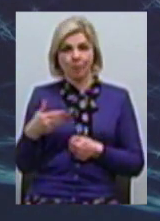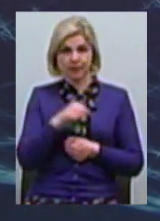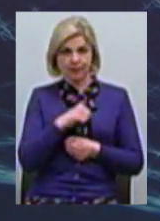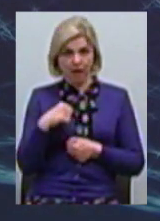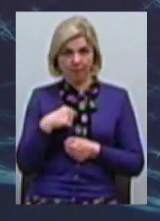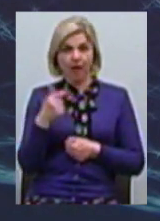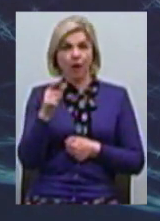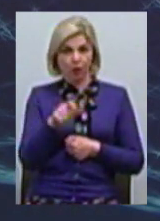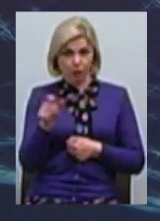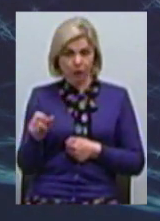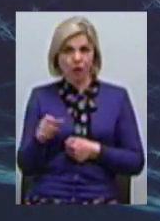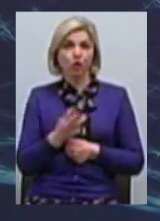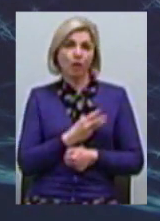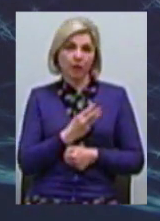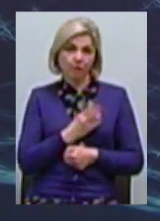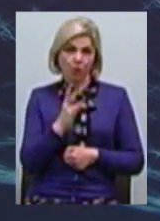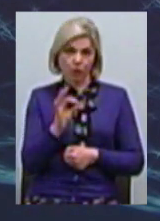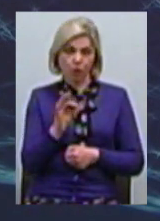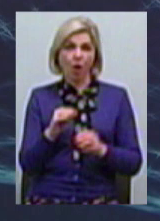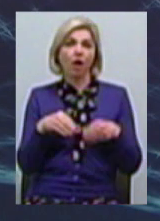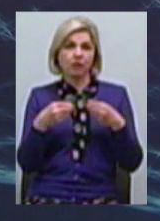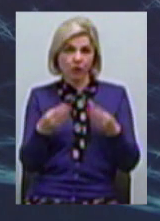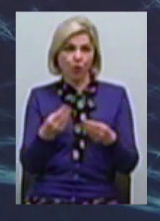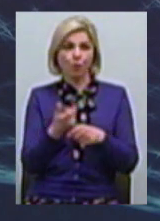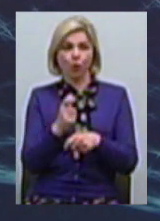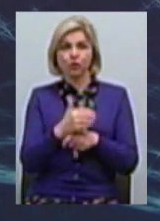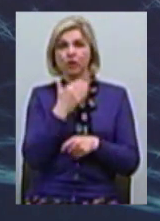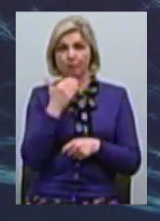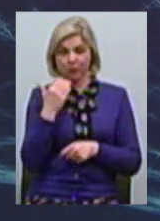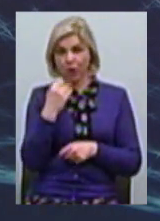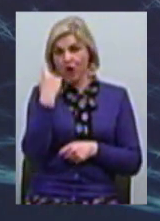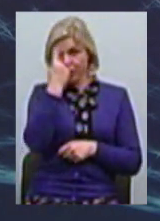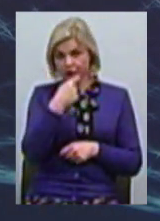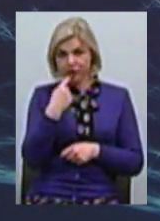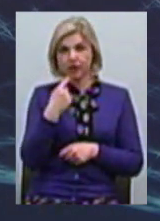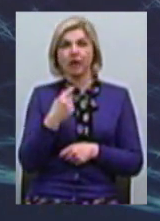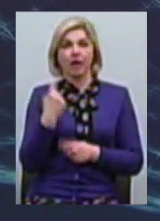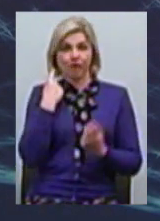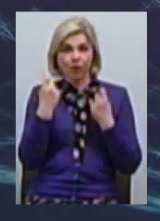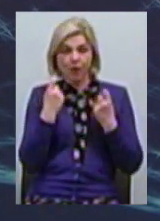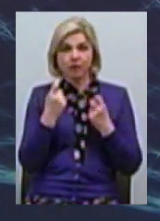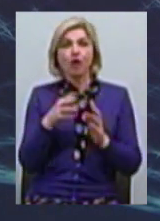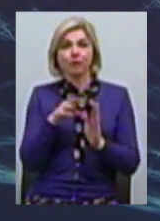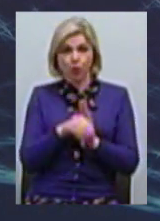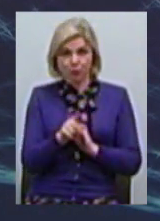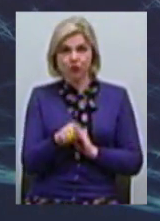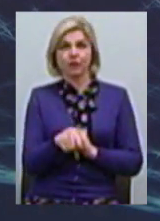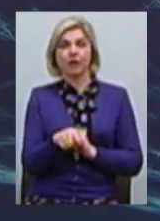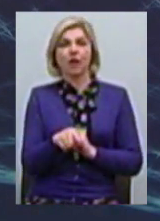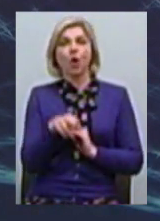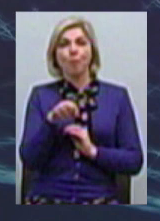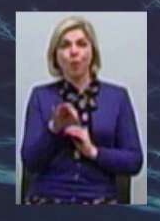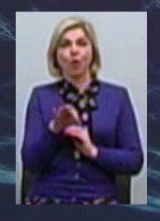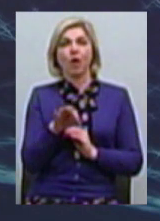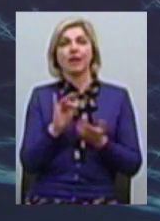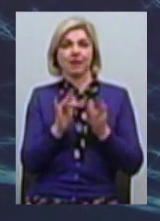граждане, добровольно отдаем очень много личной, персональной информации, в том числе посредством каналов